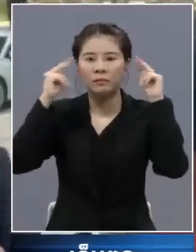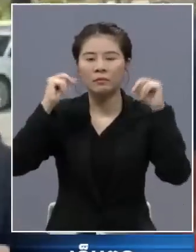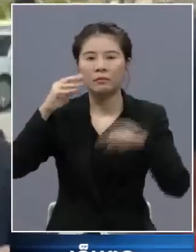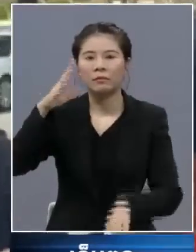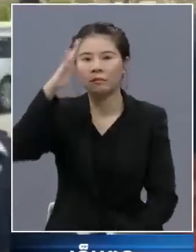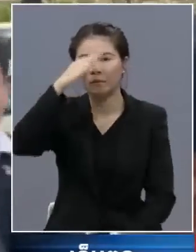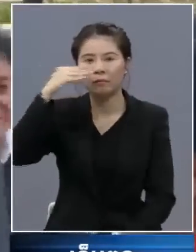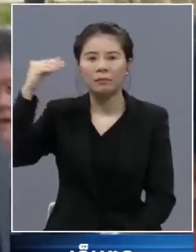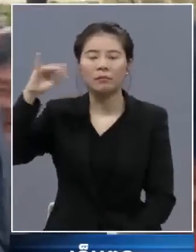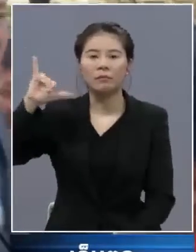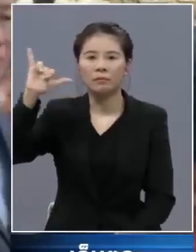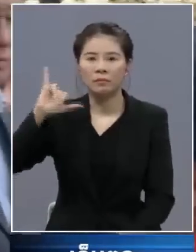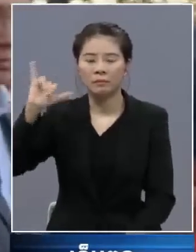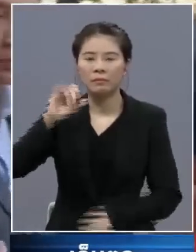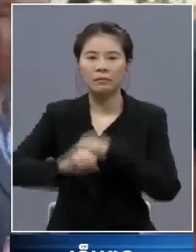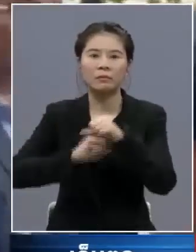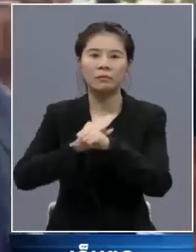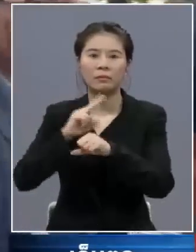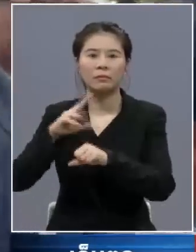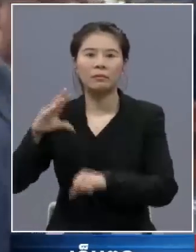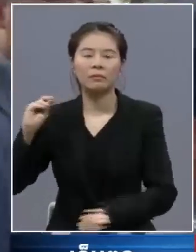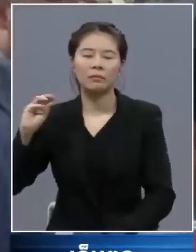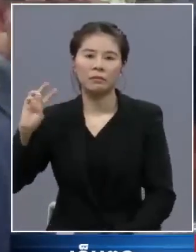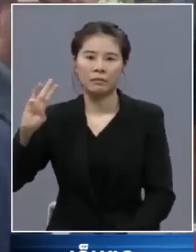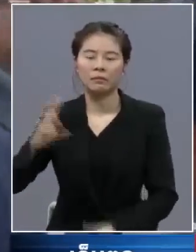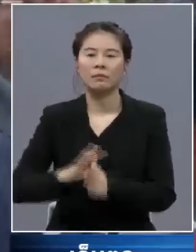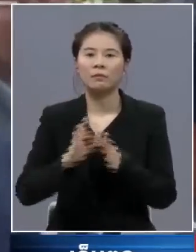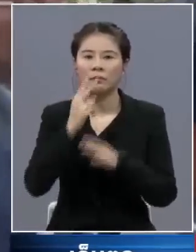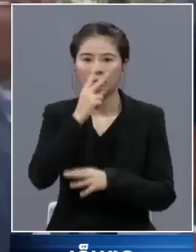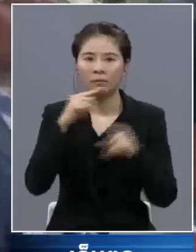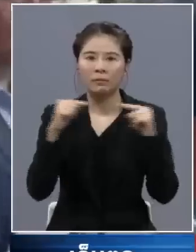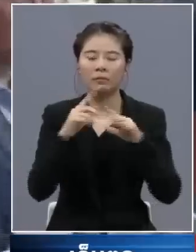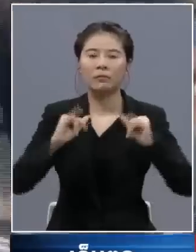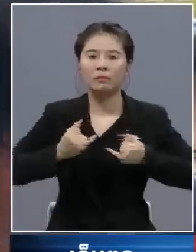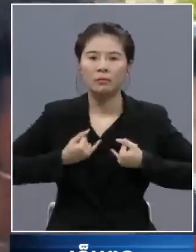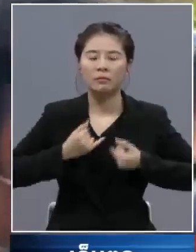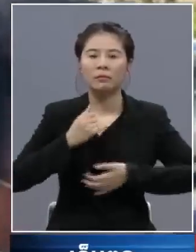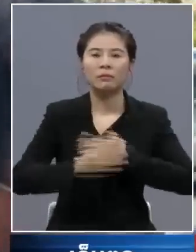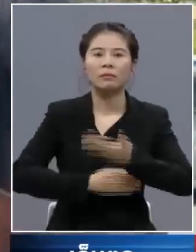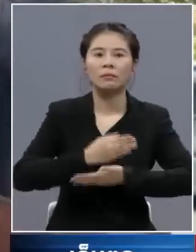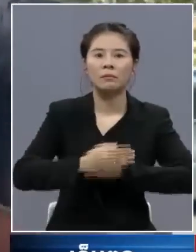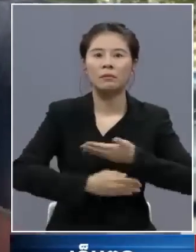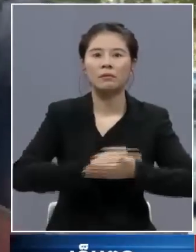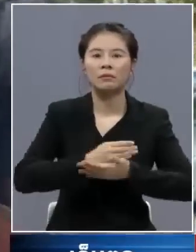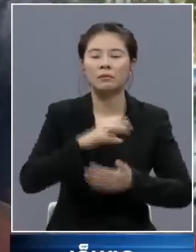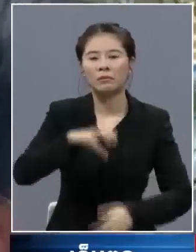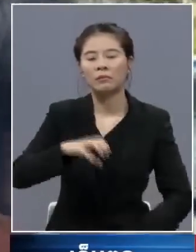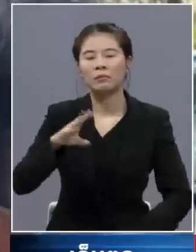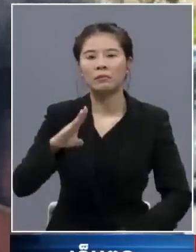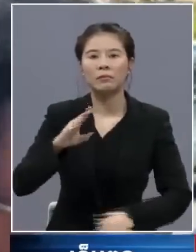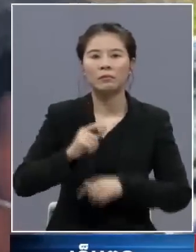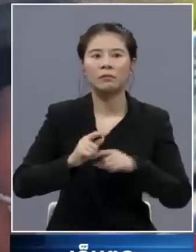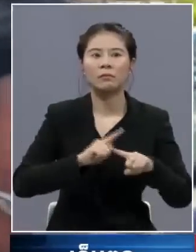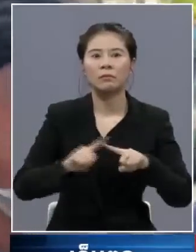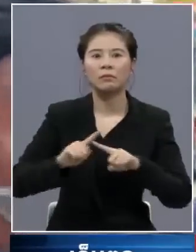ที่จะช่วยในการดูแลทั้งแรงงานแล้วก็ที่สำคัญดูแลภาคของเจ้าของธุรกิจด้วยไงเพราะว่าถ้าเกิดไปขึ้นเนี่ยแล้วเดี๋ยวภาคธุรกิจ